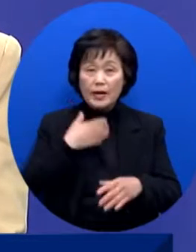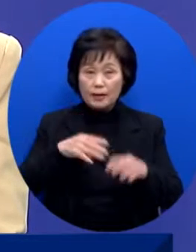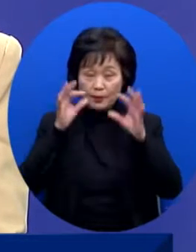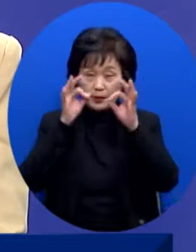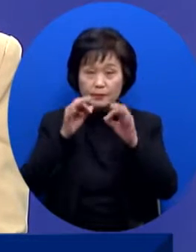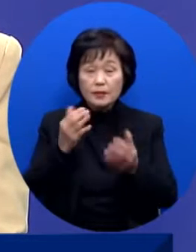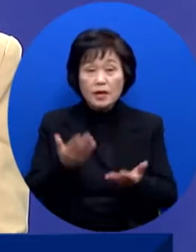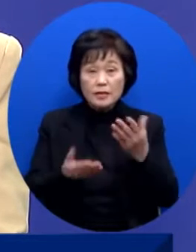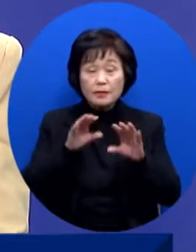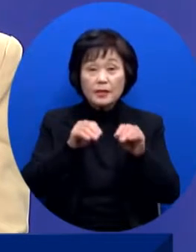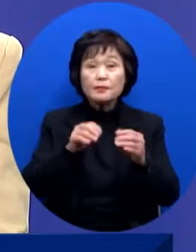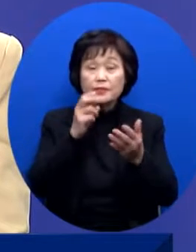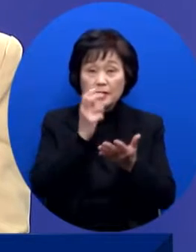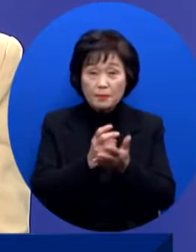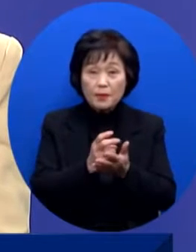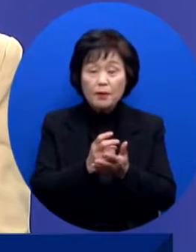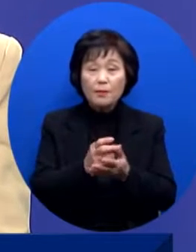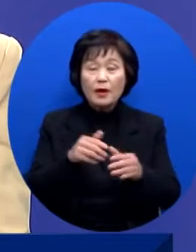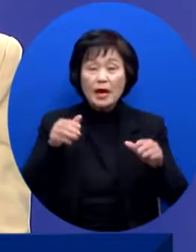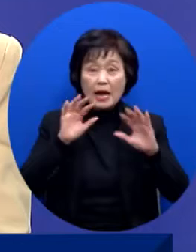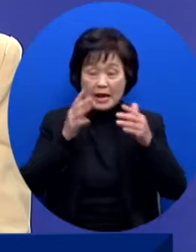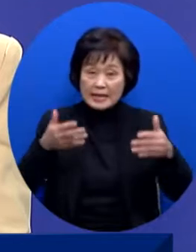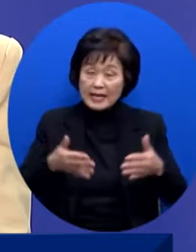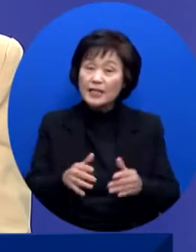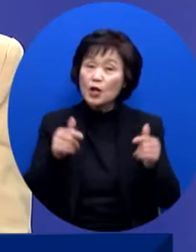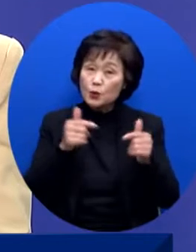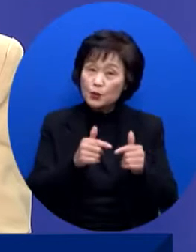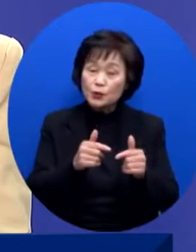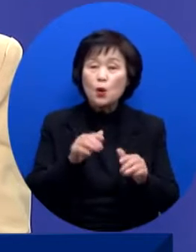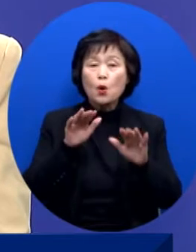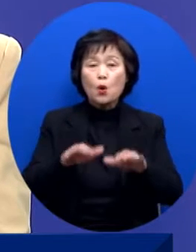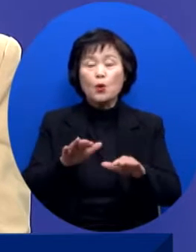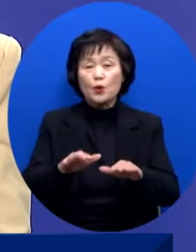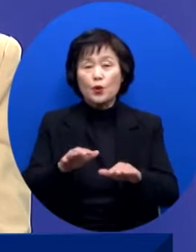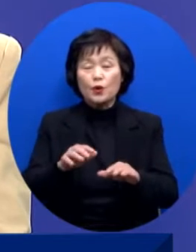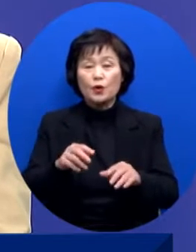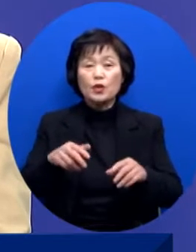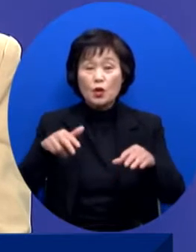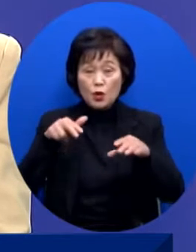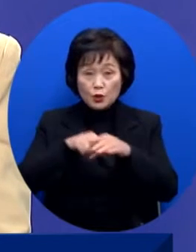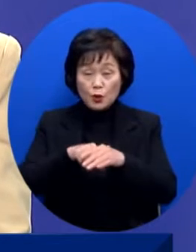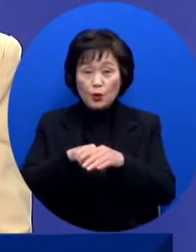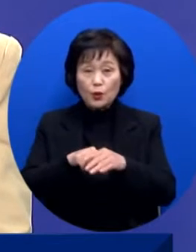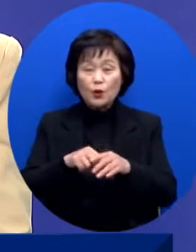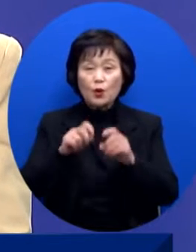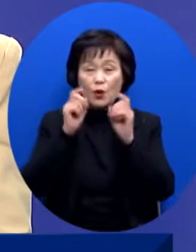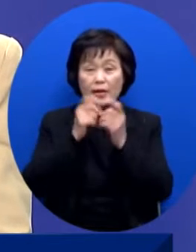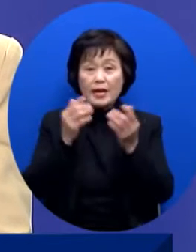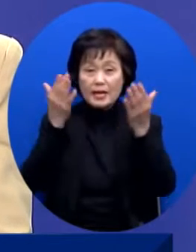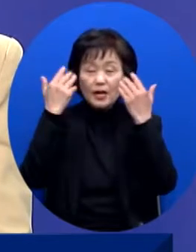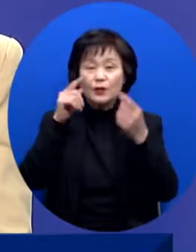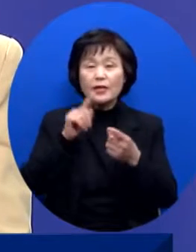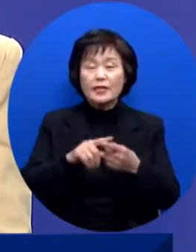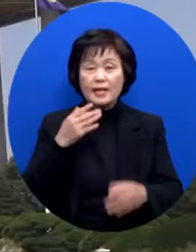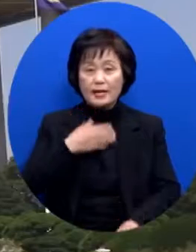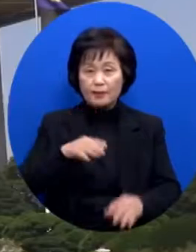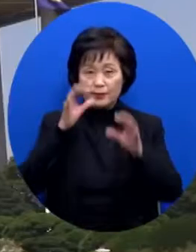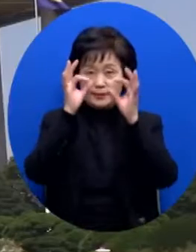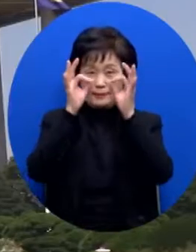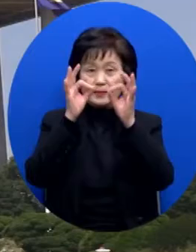저출산 등에 이어 오늘은 세 번째 시간으로 종교 사하 과연 정책을 살펴보겠습니다 김인회 기잡니다